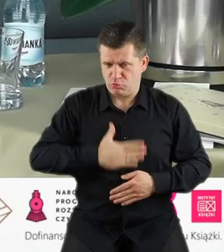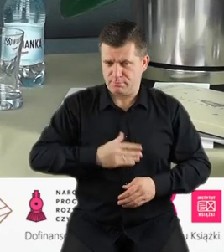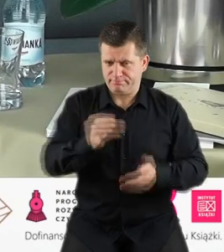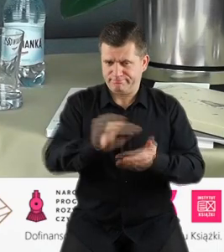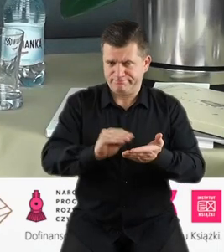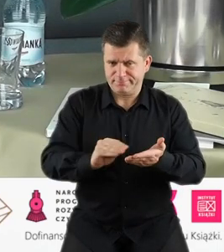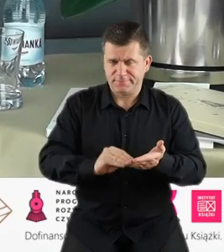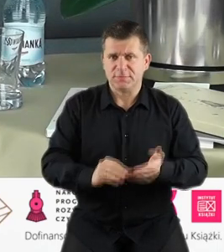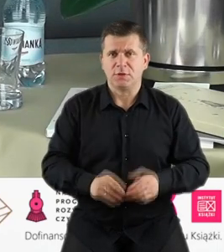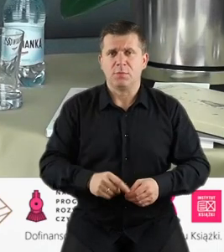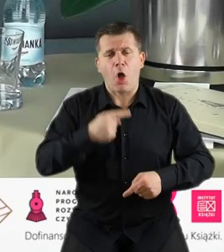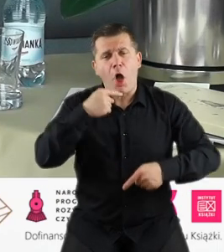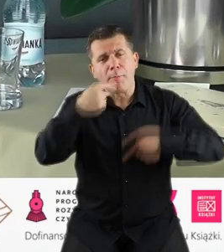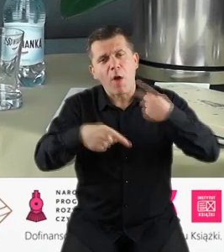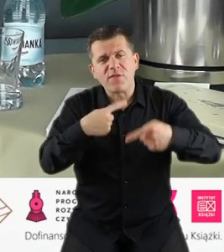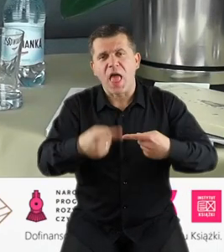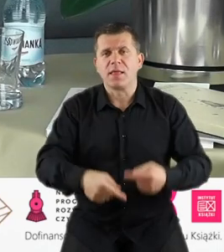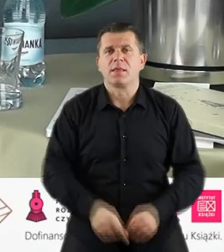odpowiada? Nie wiem.